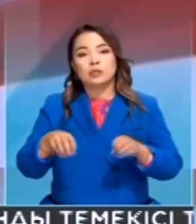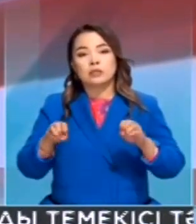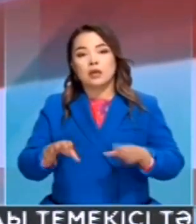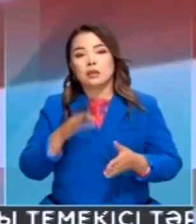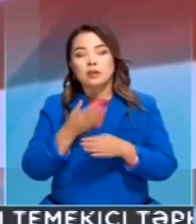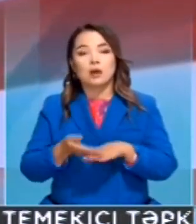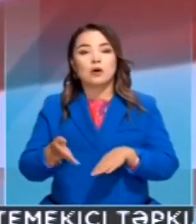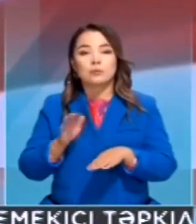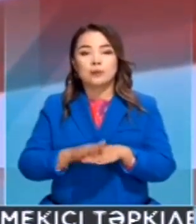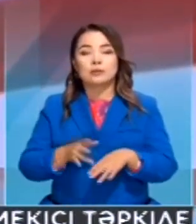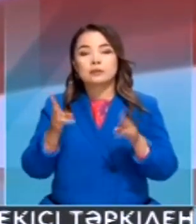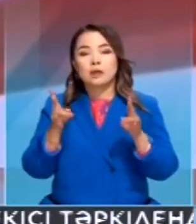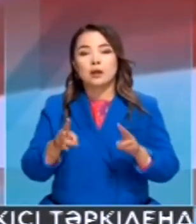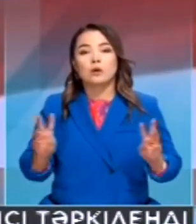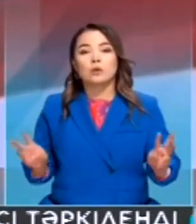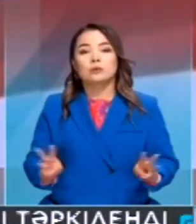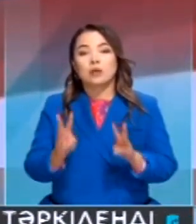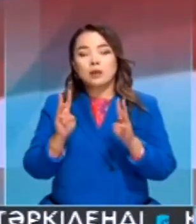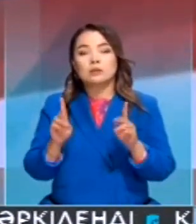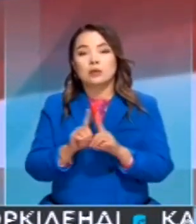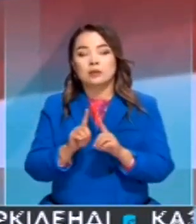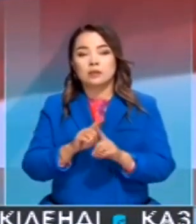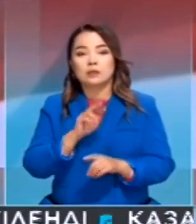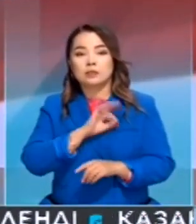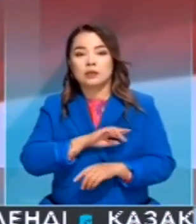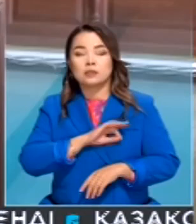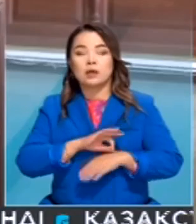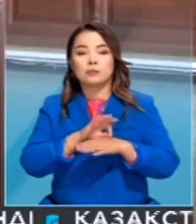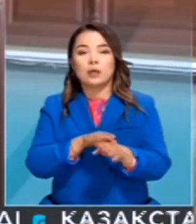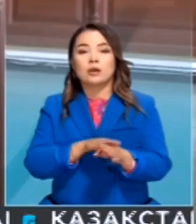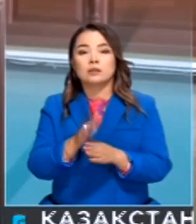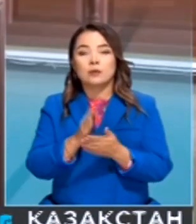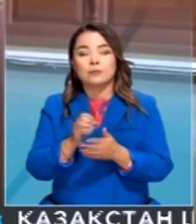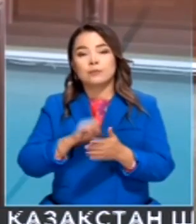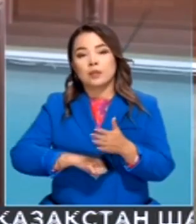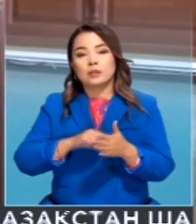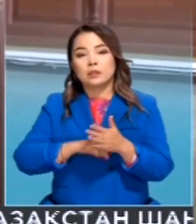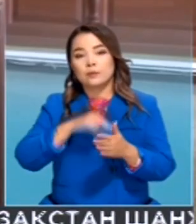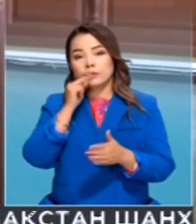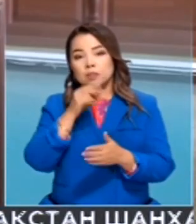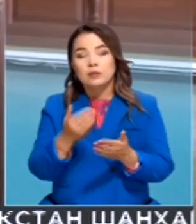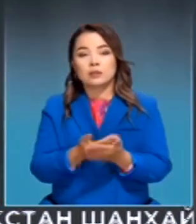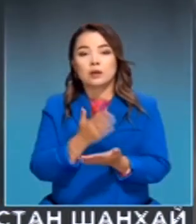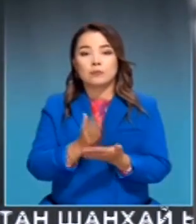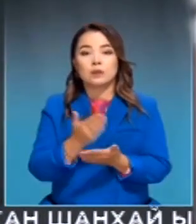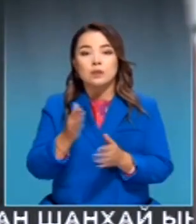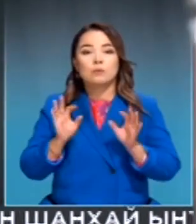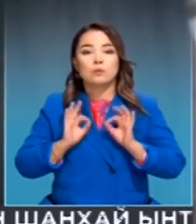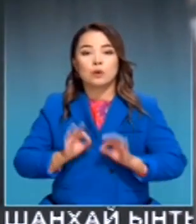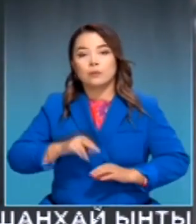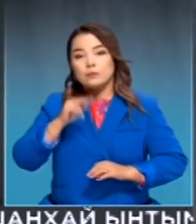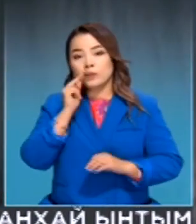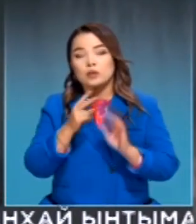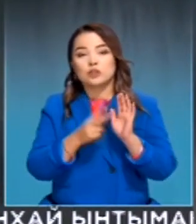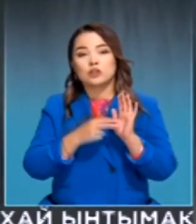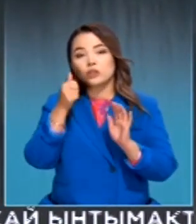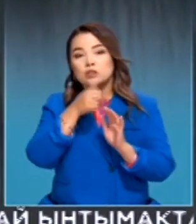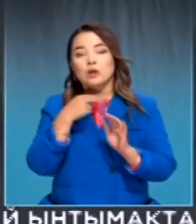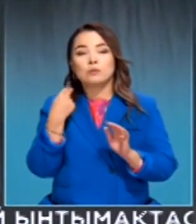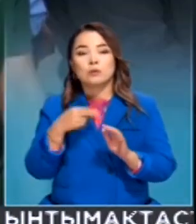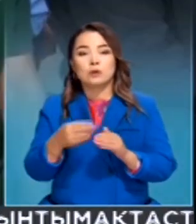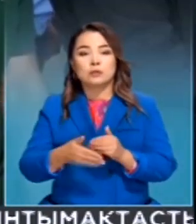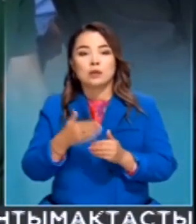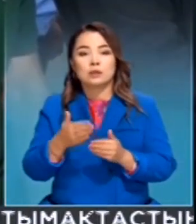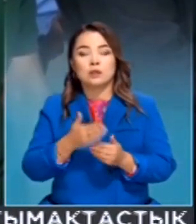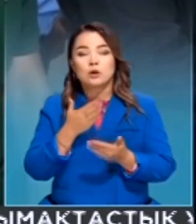ауыр зардап әкелген алапат өрт қызмет бабын асыра пайдалану салдарынан болды деген айып тағылған еді. Прокурор күдіктіні 7 жылға бас